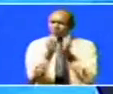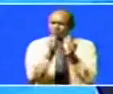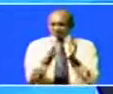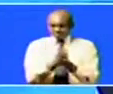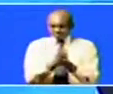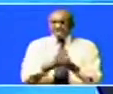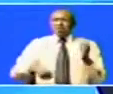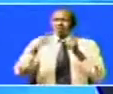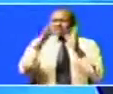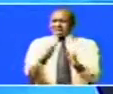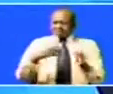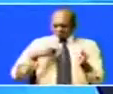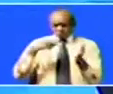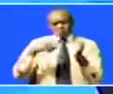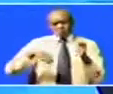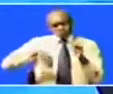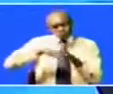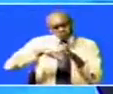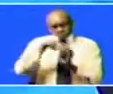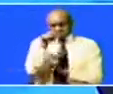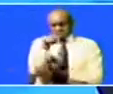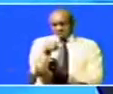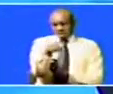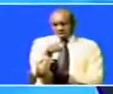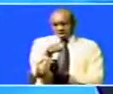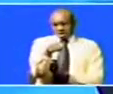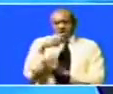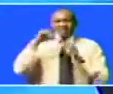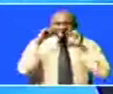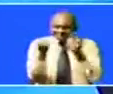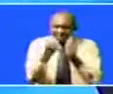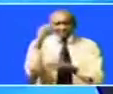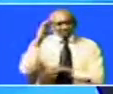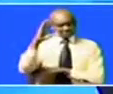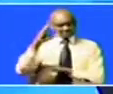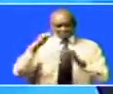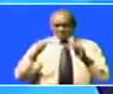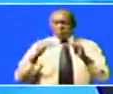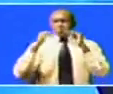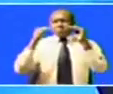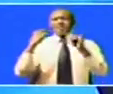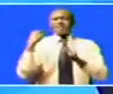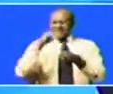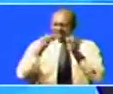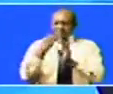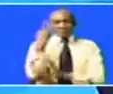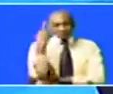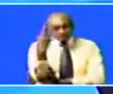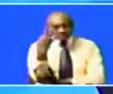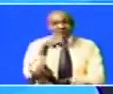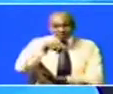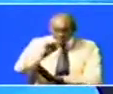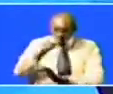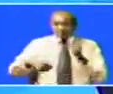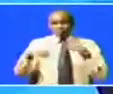mabingwa watetezi katika ligi kuu humu nchini. Tusker FC wamepanda hadi katika nafasi ya tatu kwenye jedwali baada ya